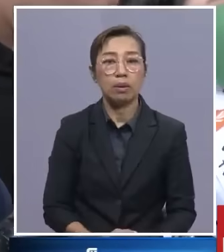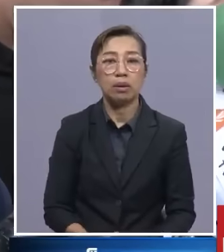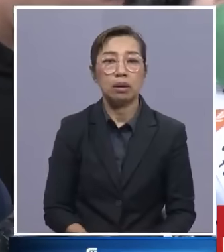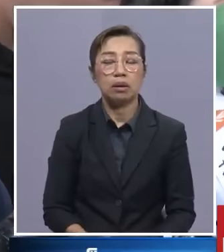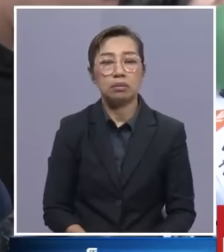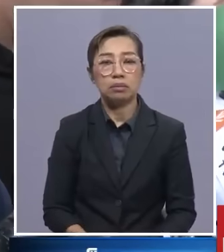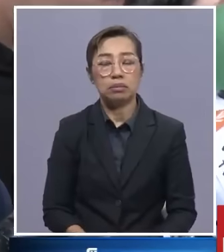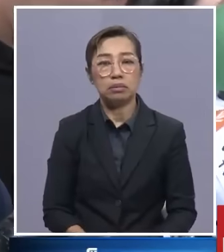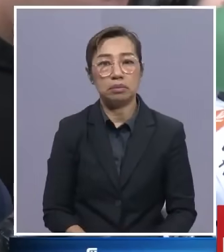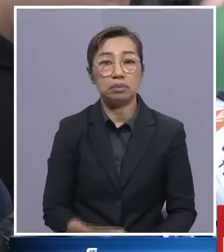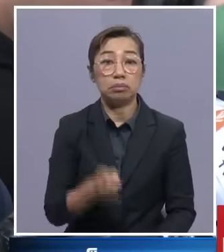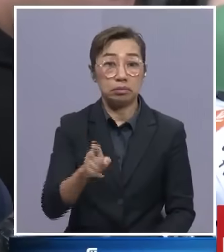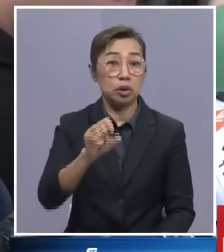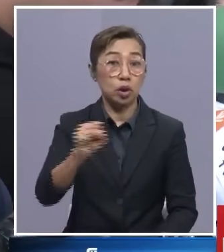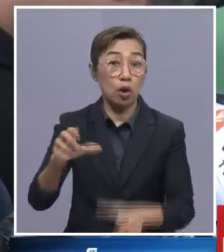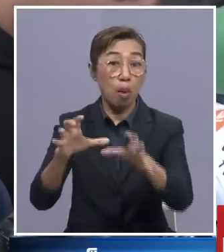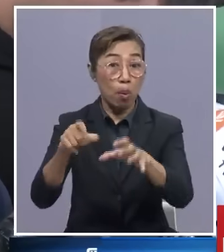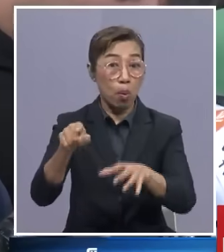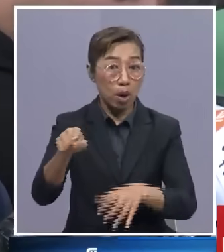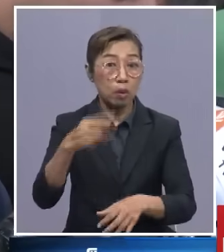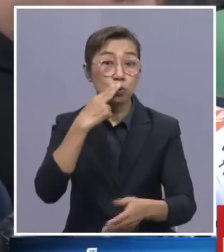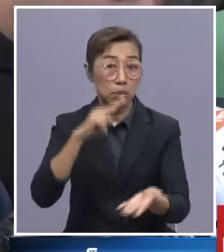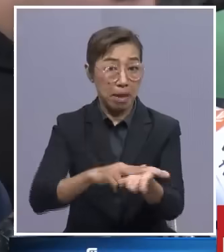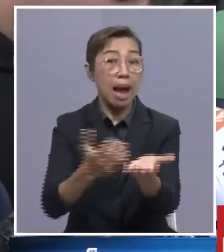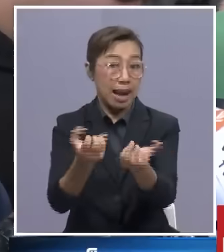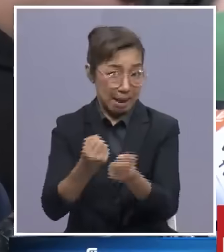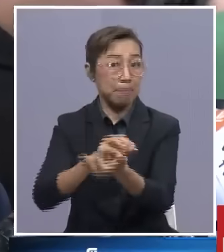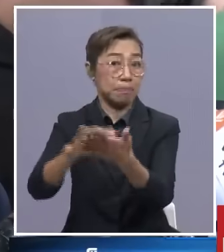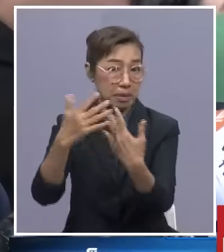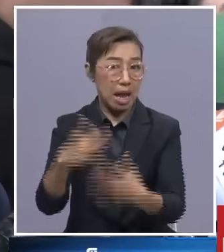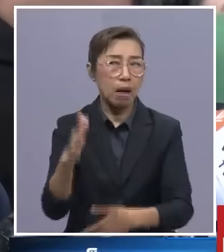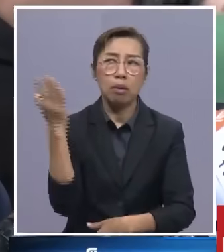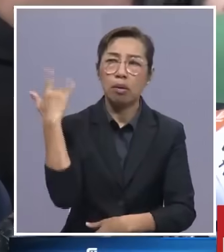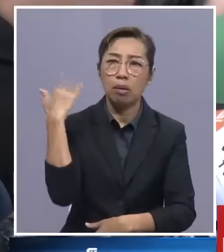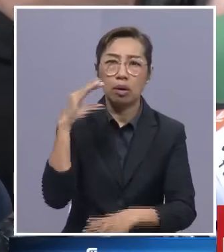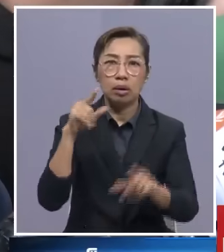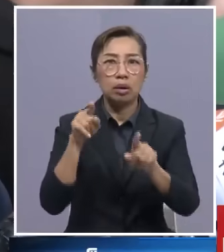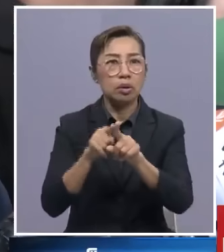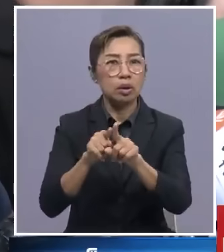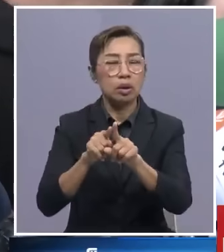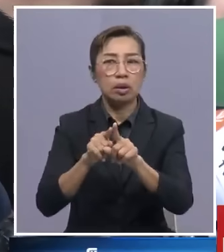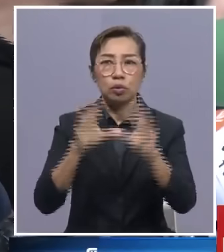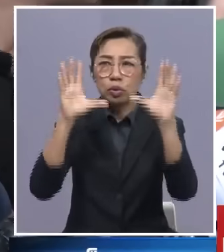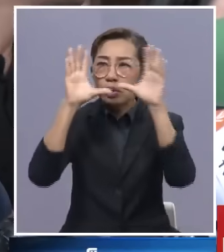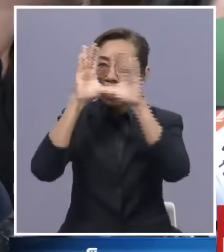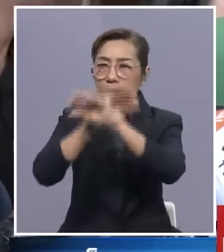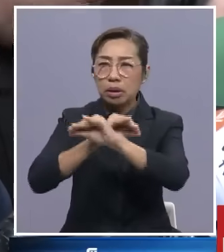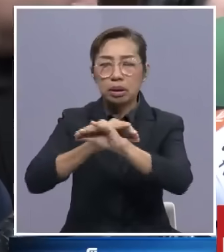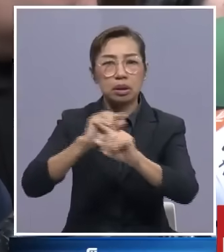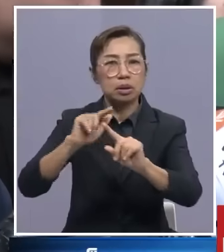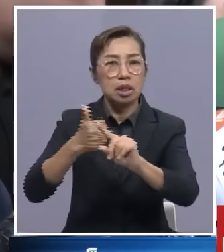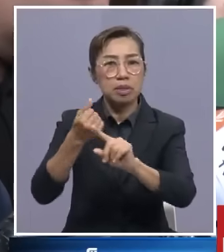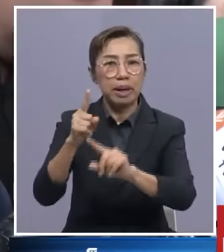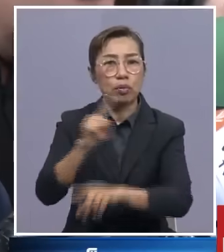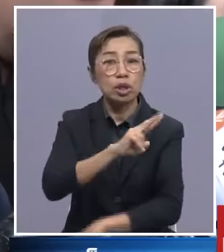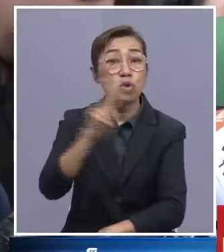เอ่อซึ่งคุณชัยพวาก็ได้รับนะครับในคืนวันหนังสือเนี่ยเในคืนวันที่ 2เพราะ